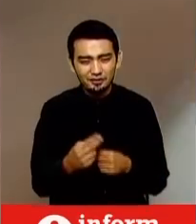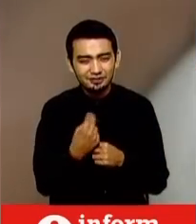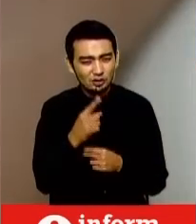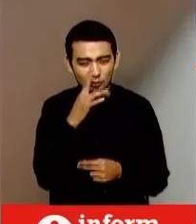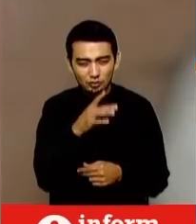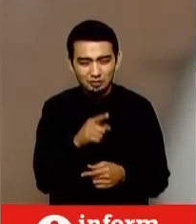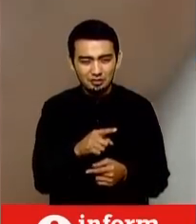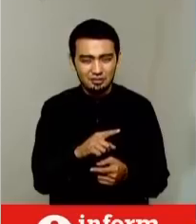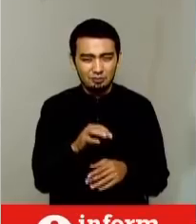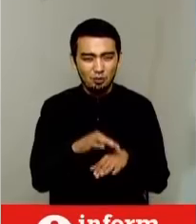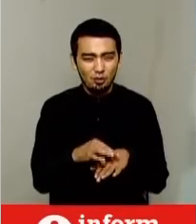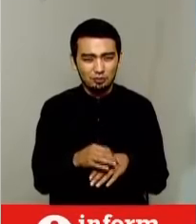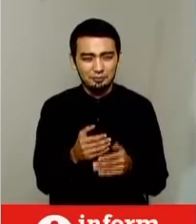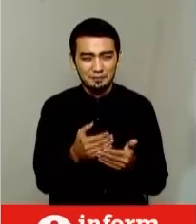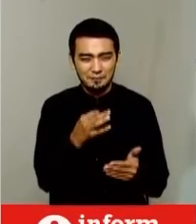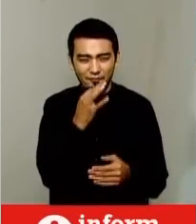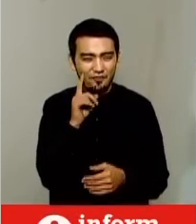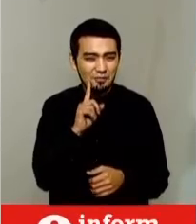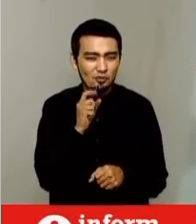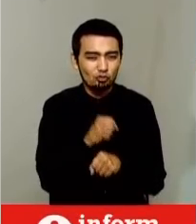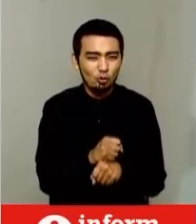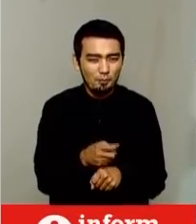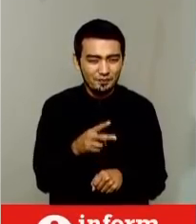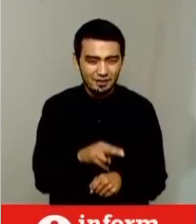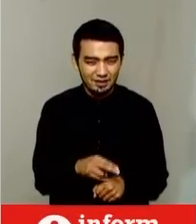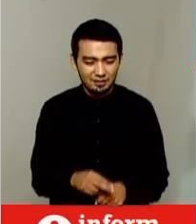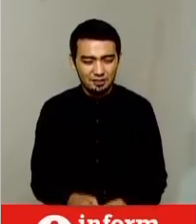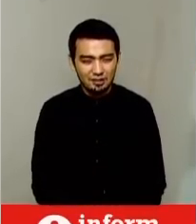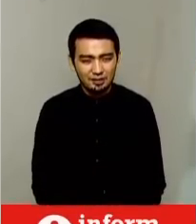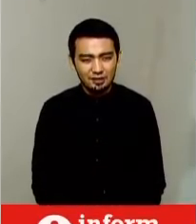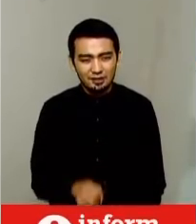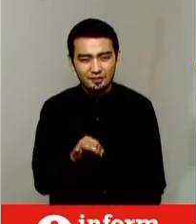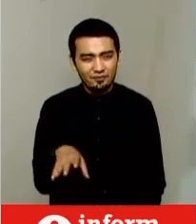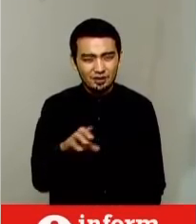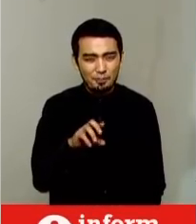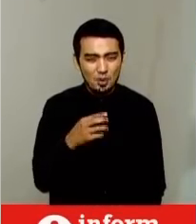алдын алу құралы екенін айтады. Техникалық регламенттер талаптарына сай барлық